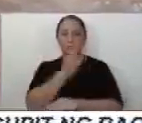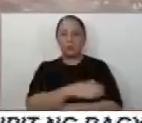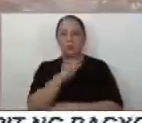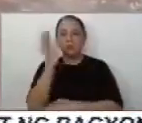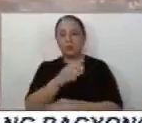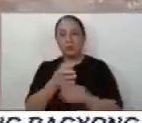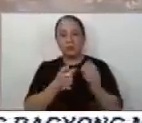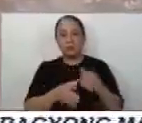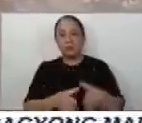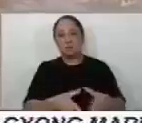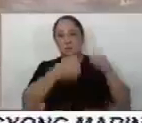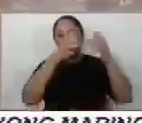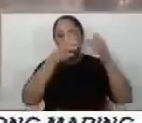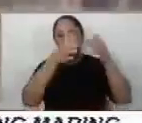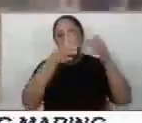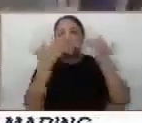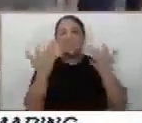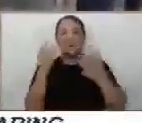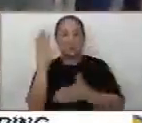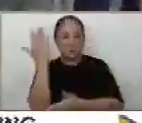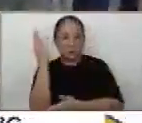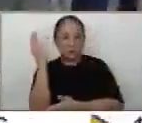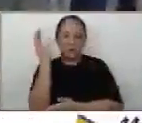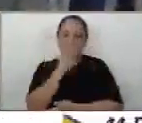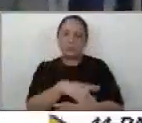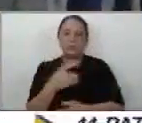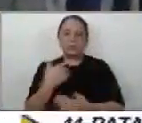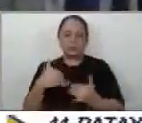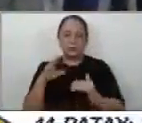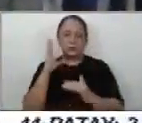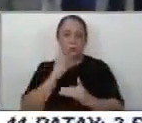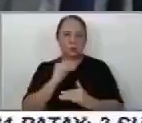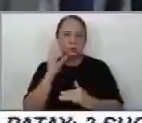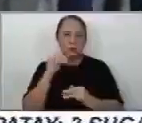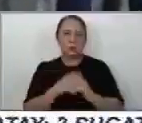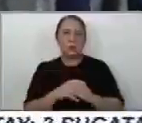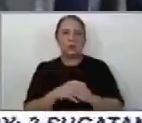ng lalawigan. Kaugnay nito, pinasalamatan ng opisyal ang mga